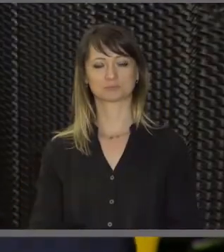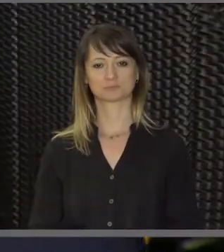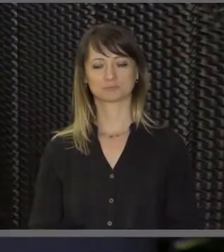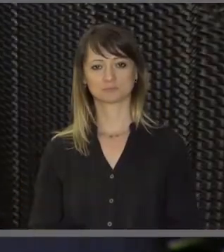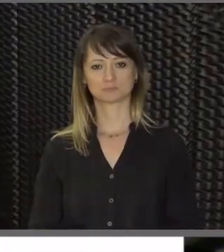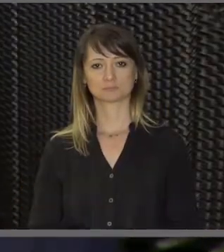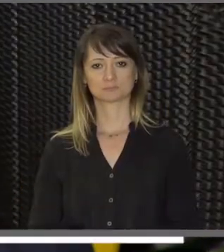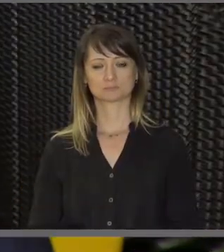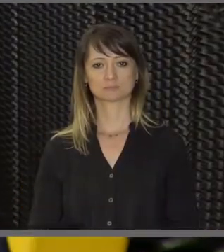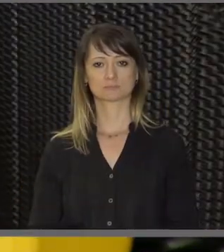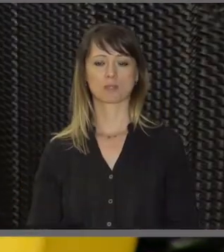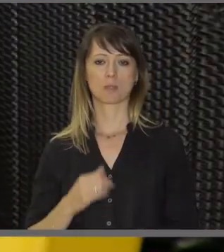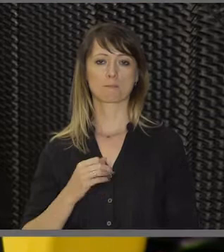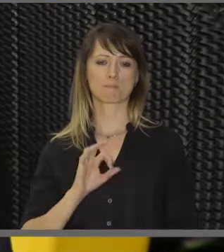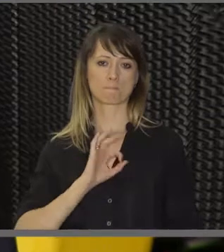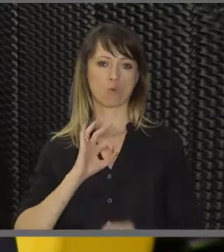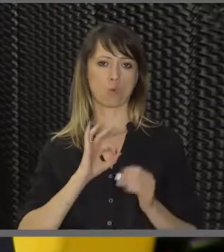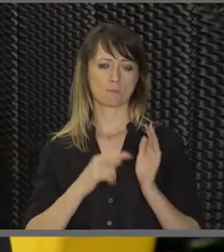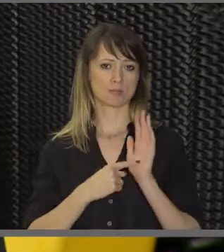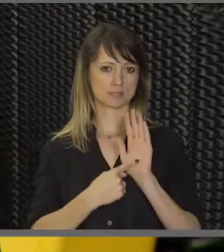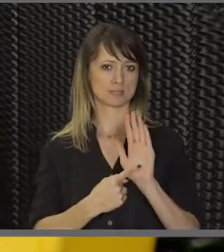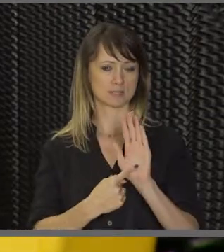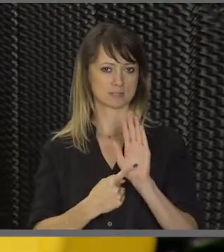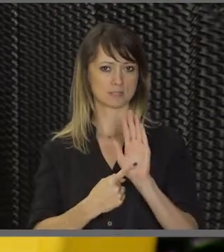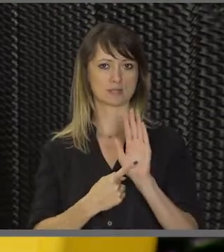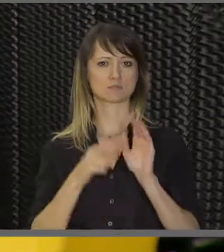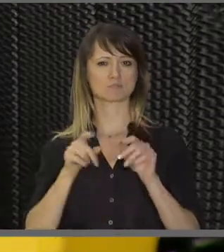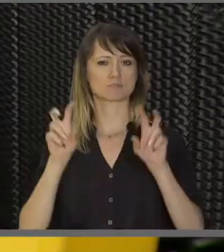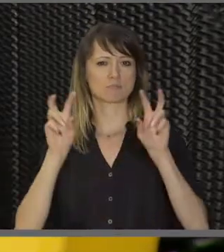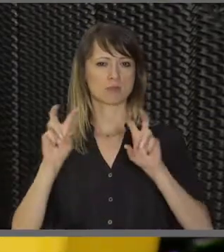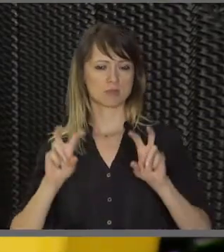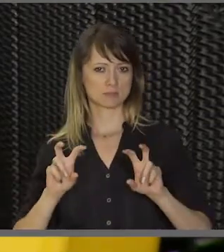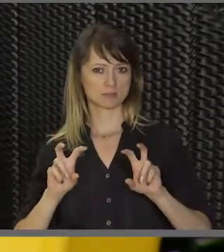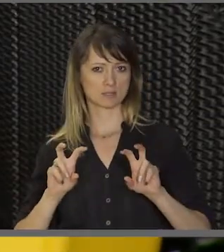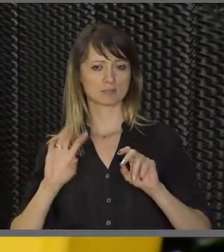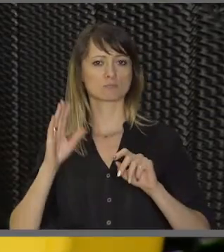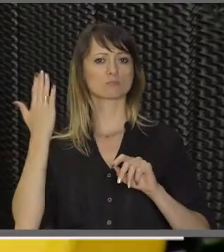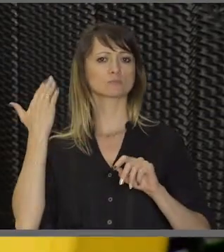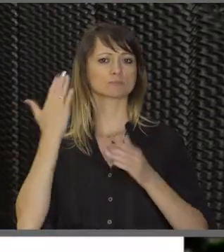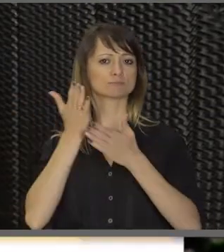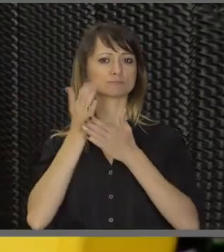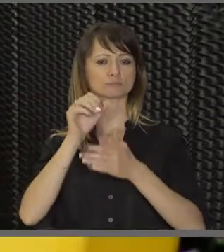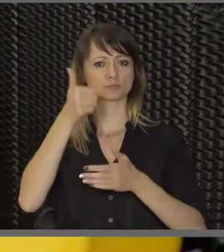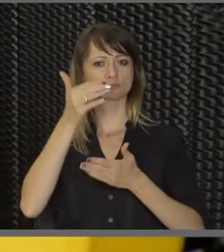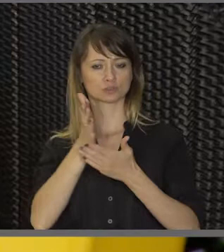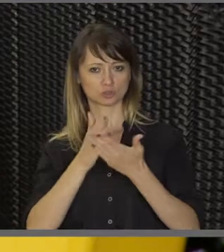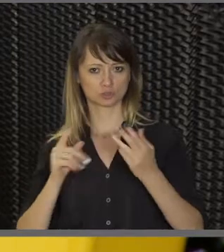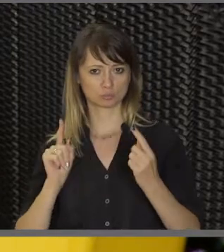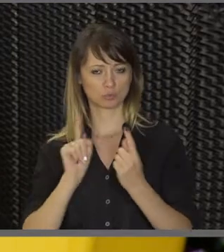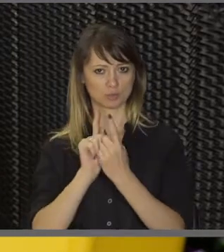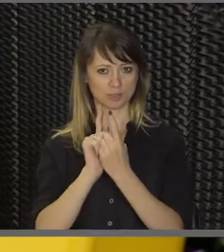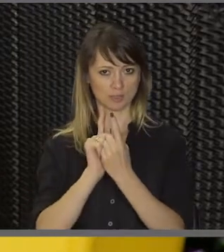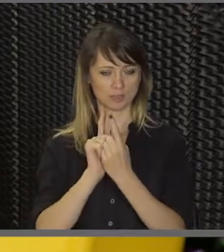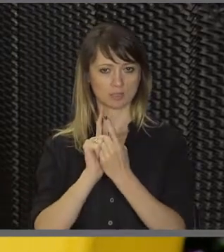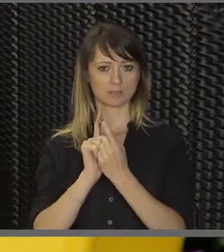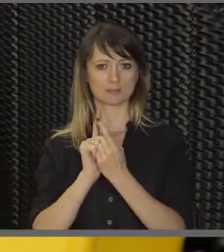Proszę Państwa, moja prezentacja nawiązuje do badania ewaluacyjnego, które zostało wywołane w pierwszej części naszego spotkania. Pan doktor,